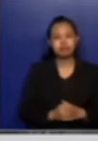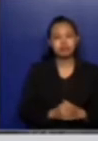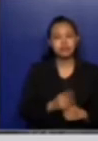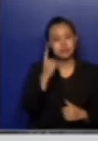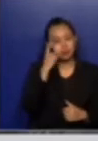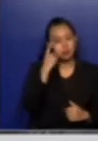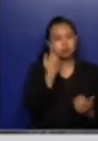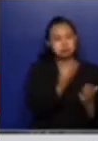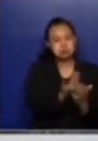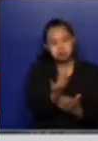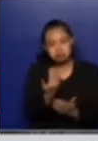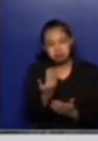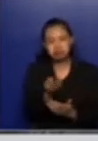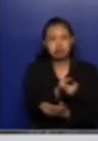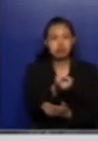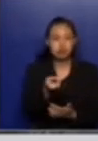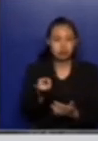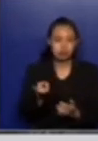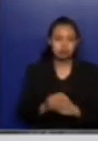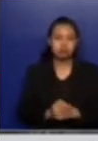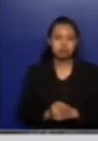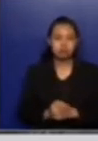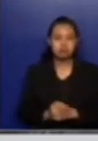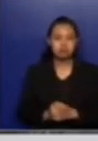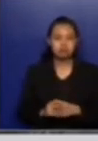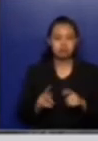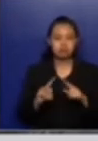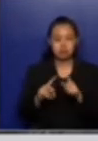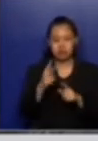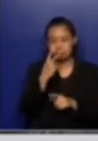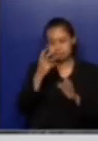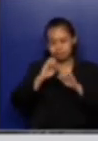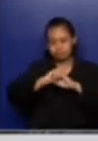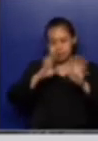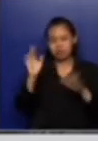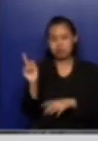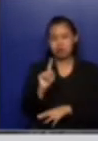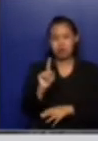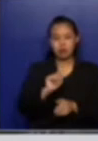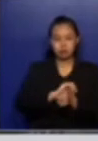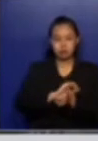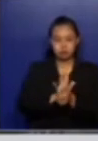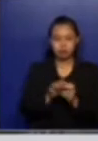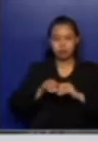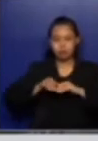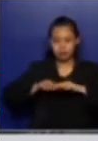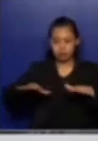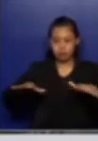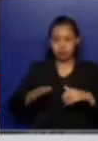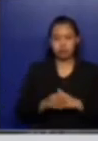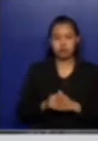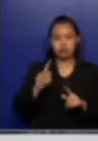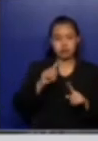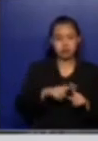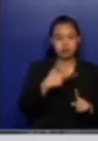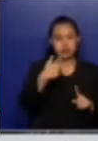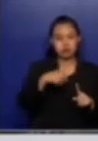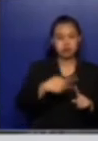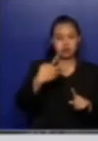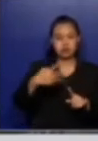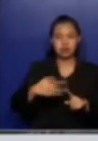งแน่นอนแต่ที่เห็นชัดที่สุดครับเมื่อเราเกิดสถานการณ์โควิดครับมีนาเมษาพฤษภ